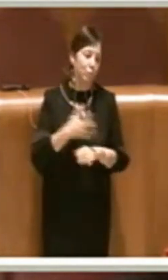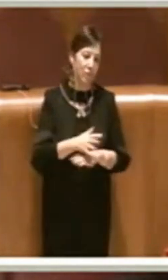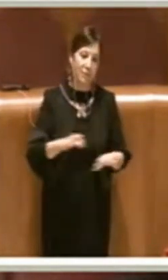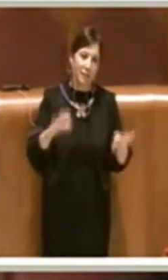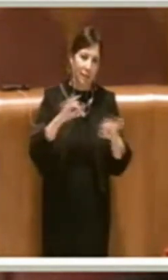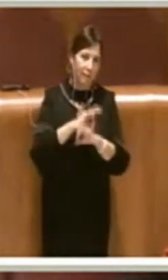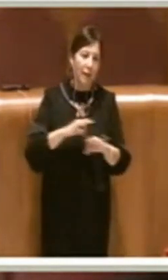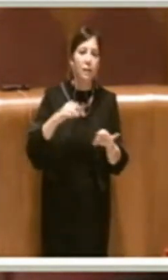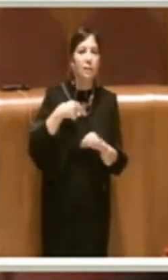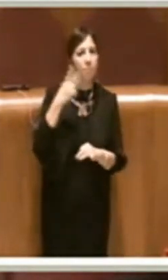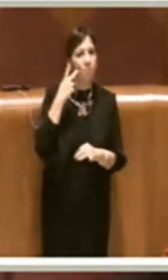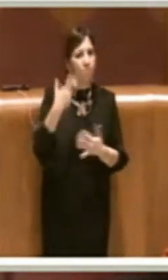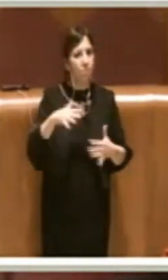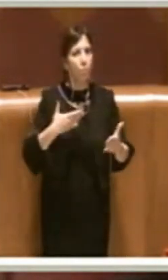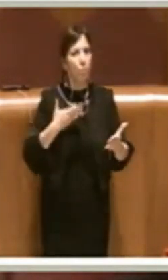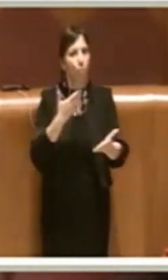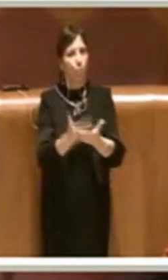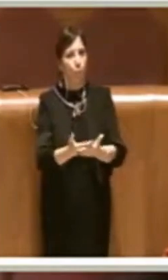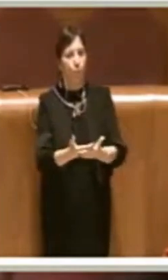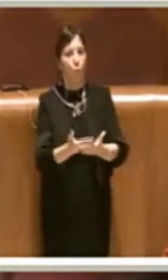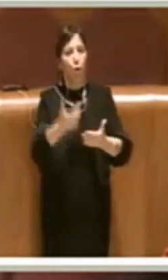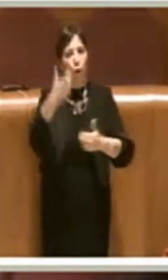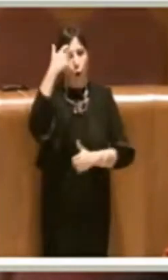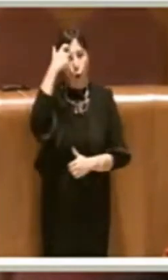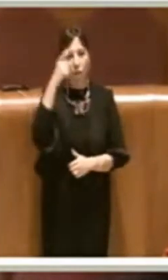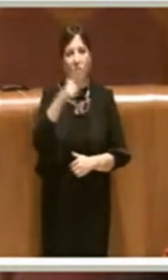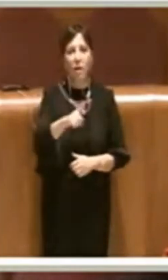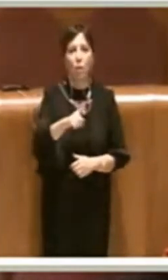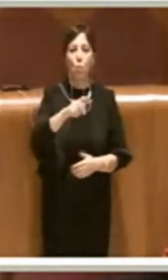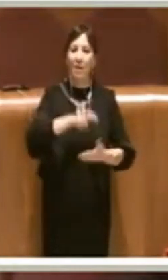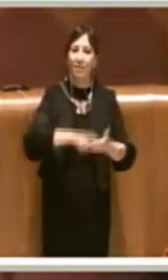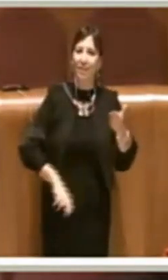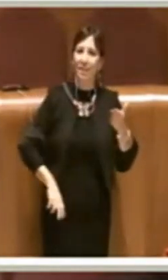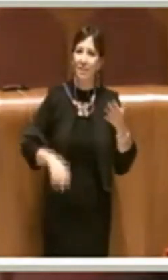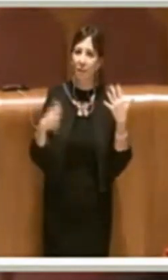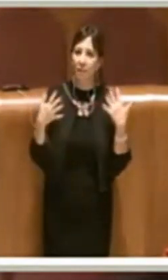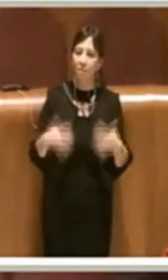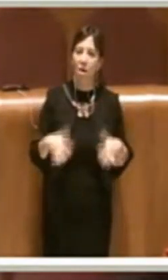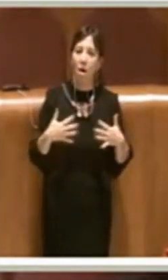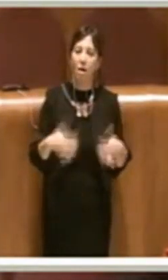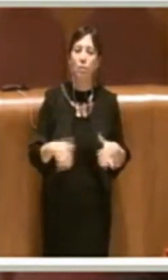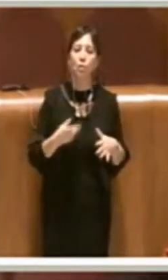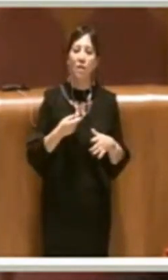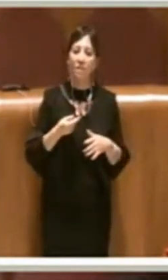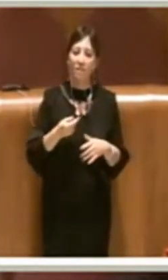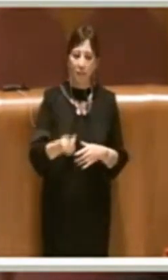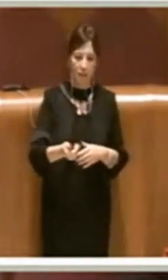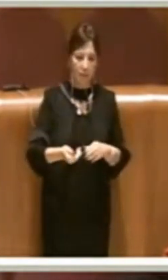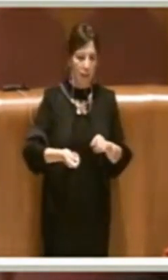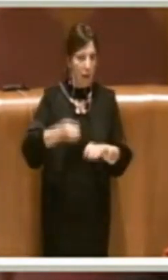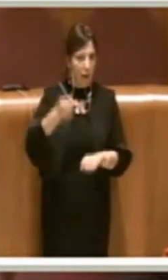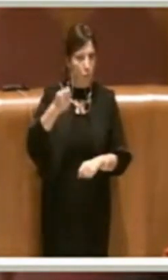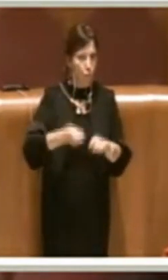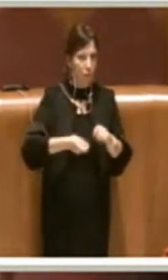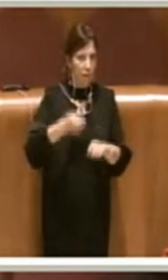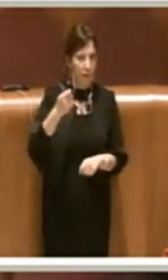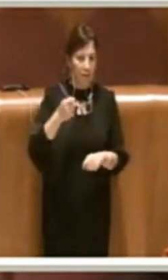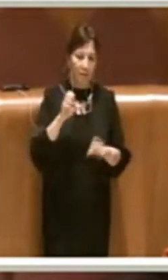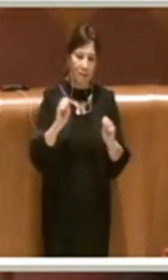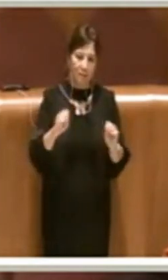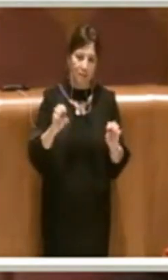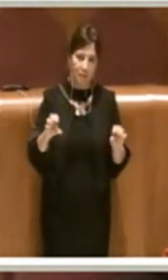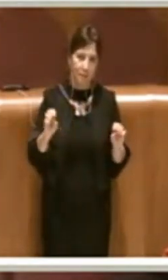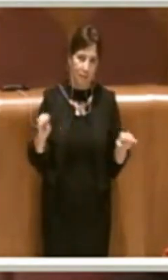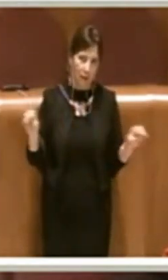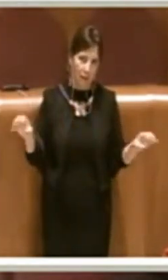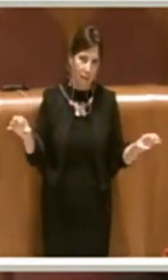come abbiamo visto proporre al governo una tassa per finanziare gli aumenti degli